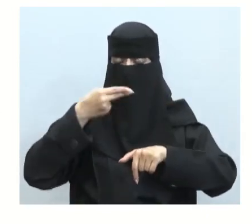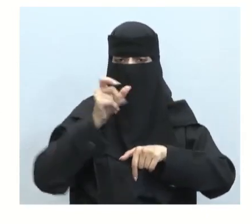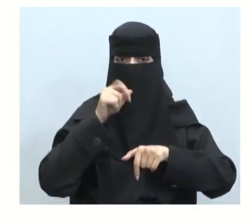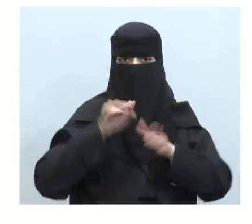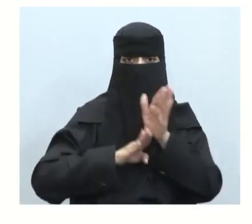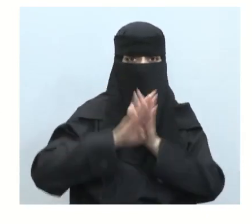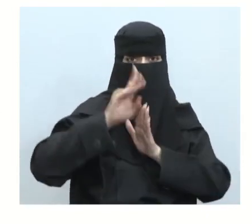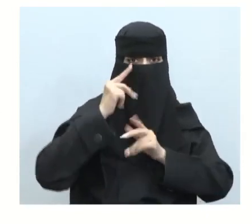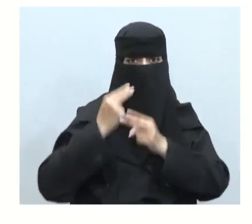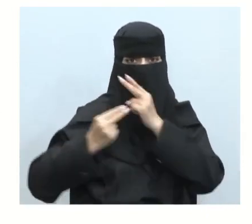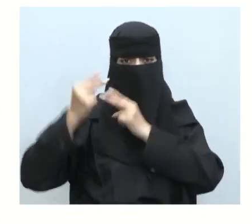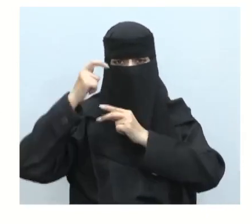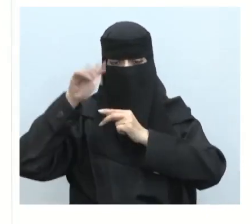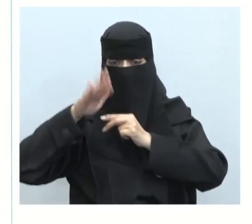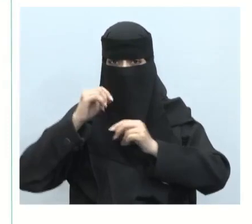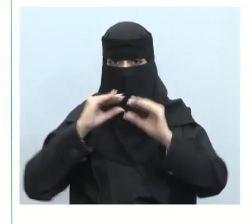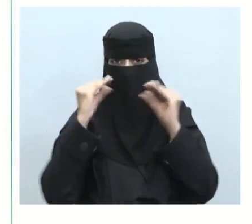التطور التاريخي